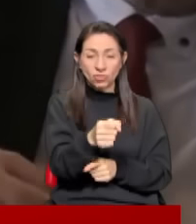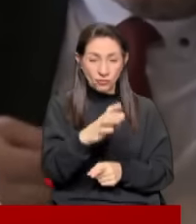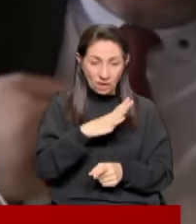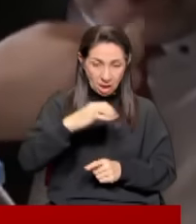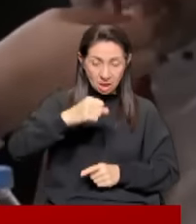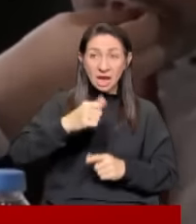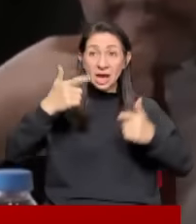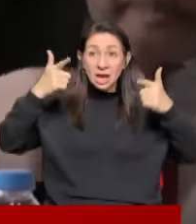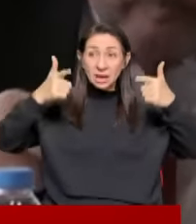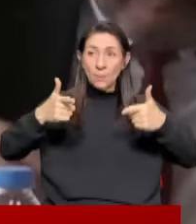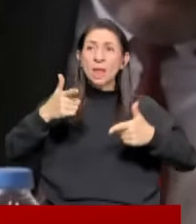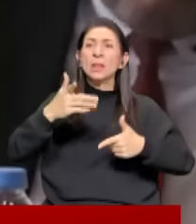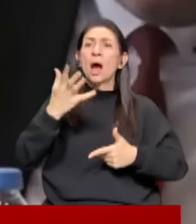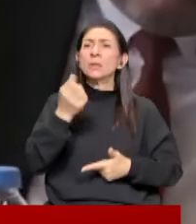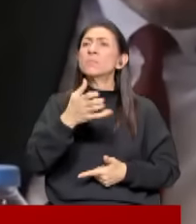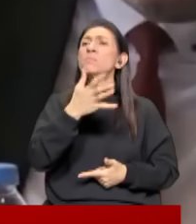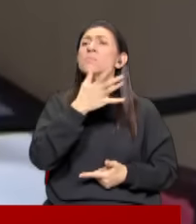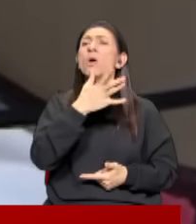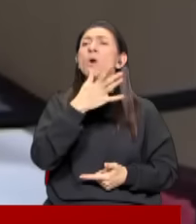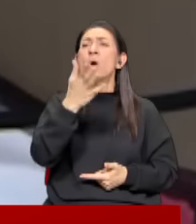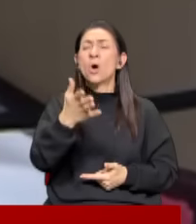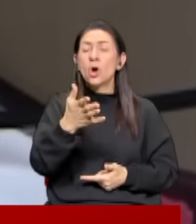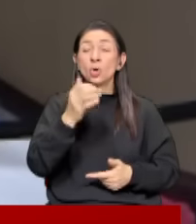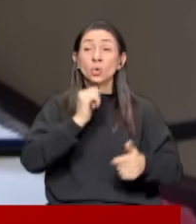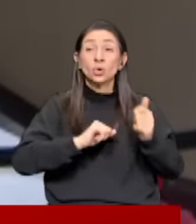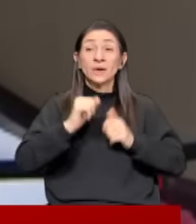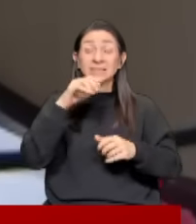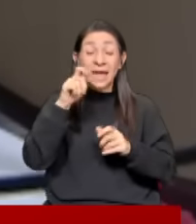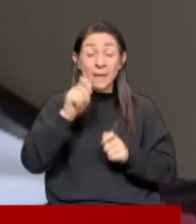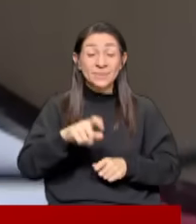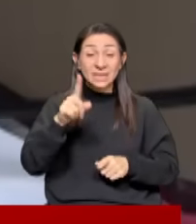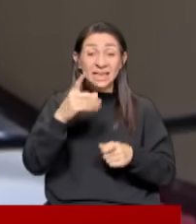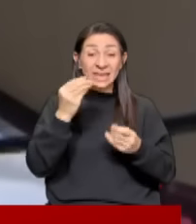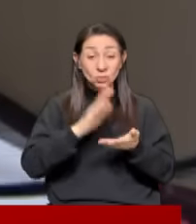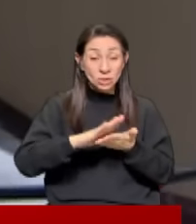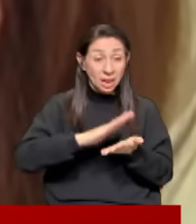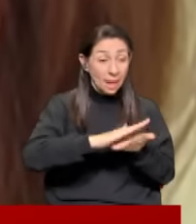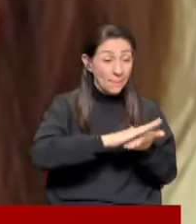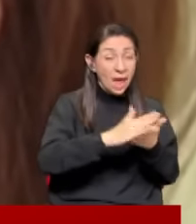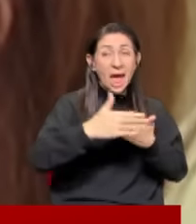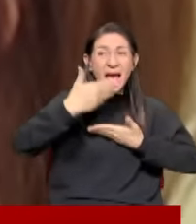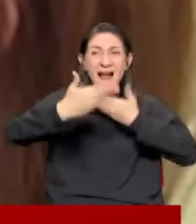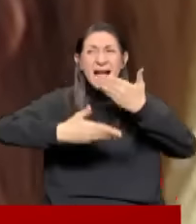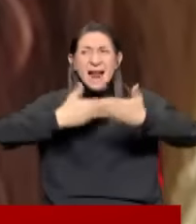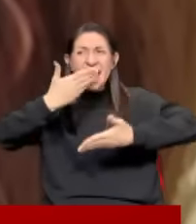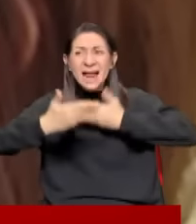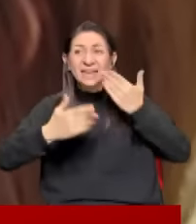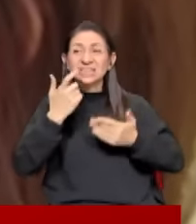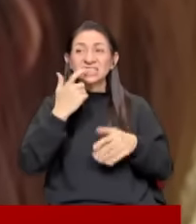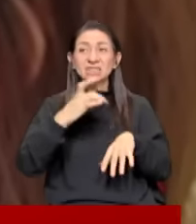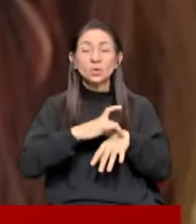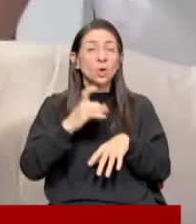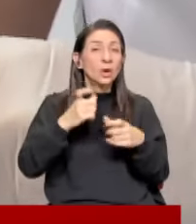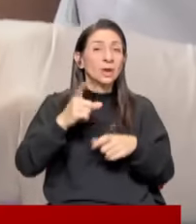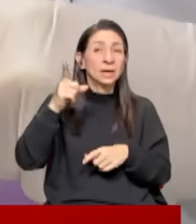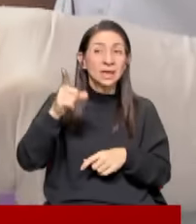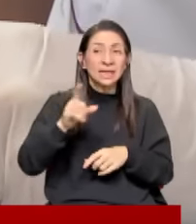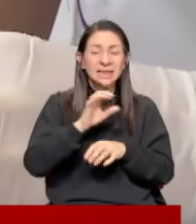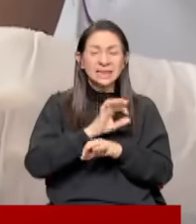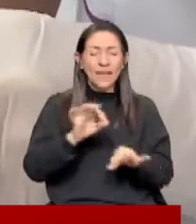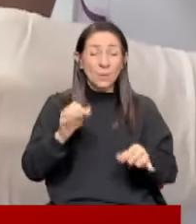vardı, kameraların kayıt aldığının da farkındaydı. Üniversitede yaptıkları iyileştirmelerden bahsetti, diş hekimliği fakültesini